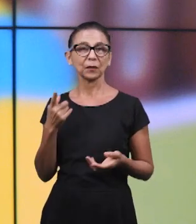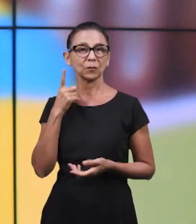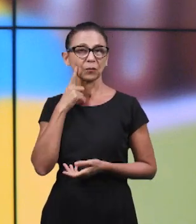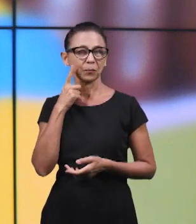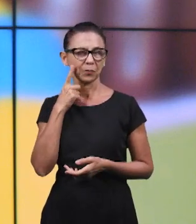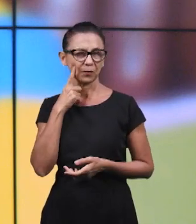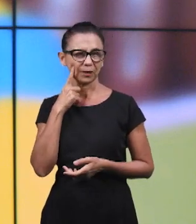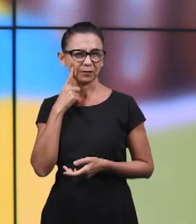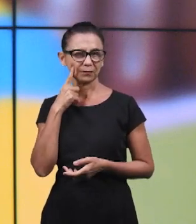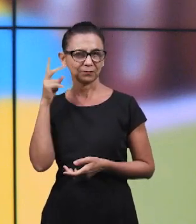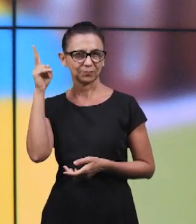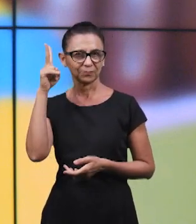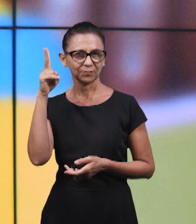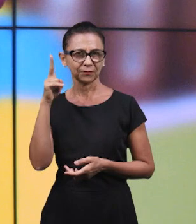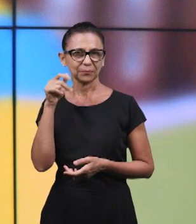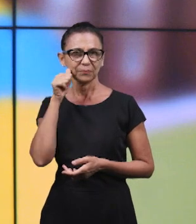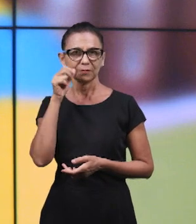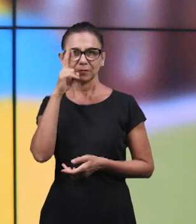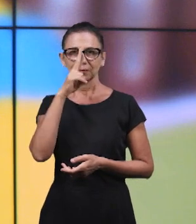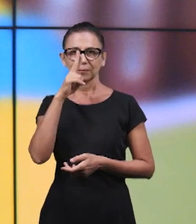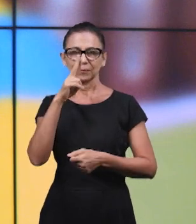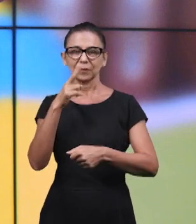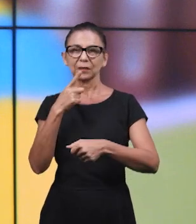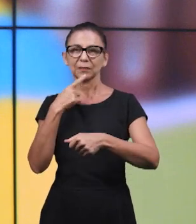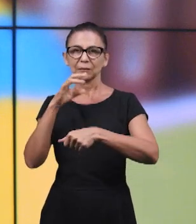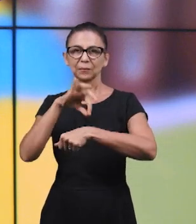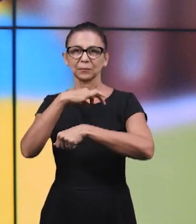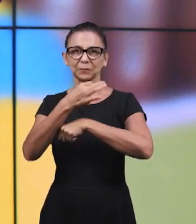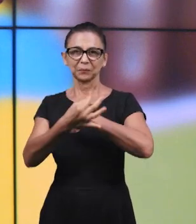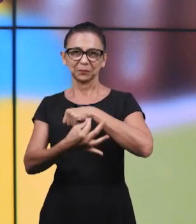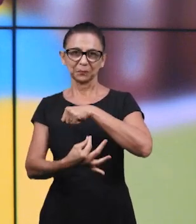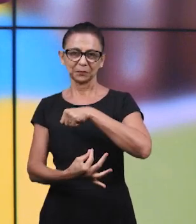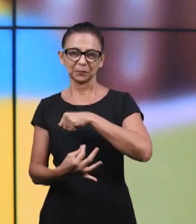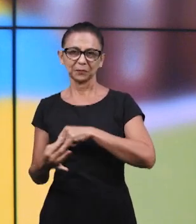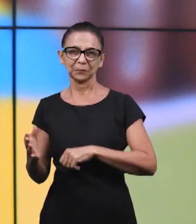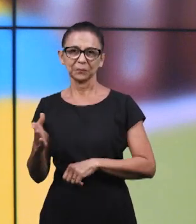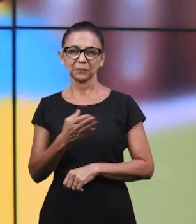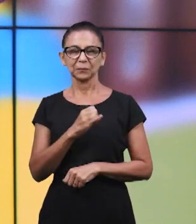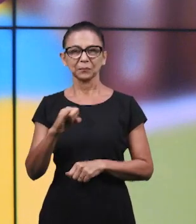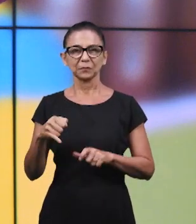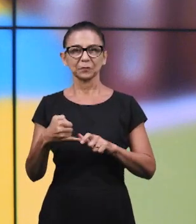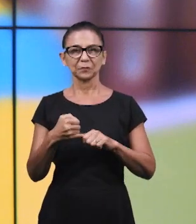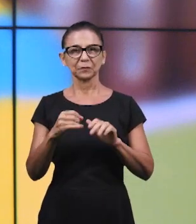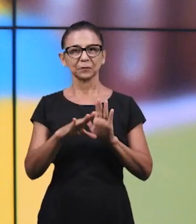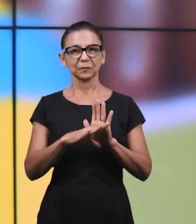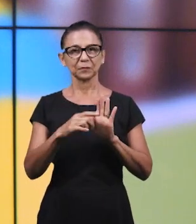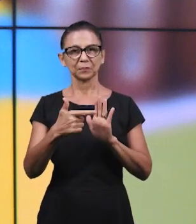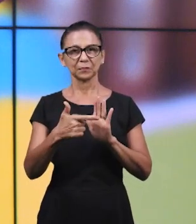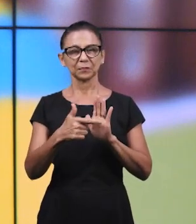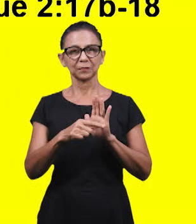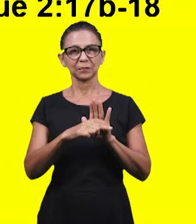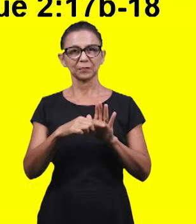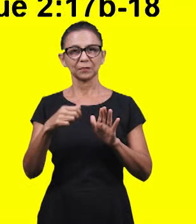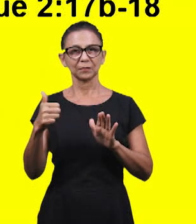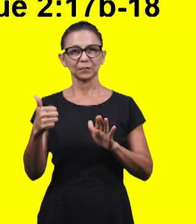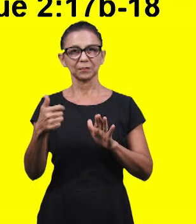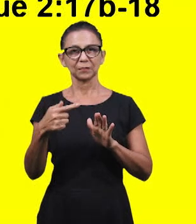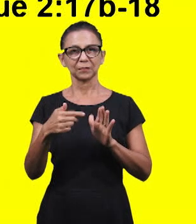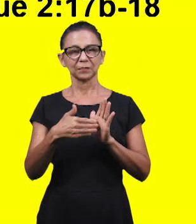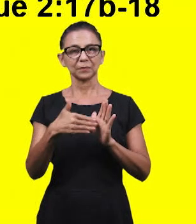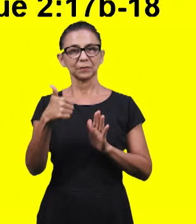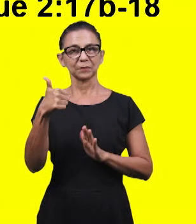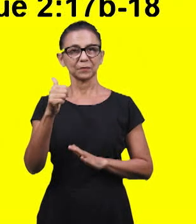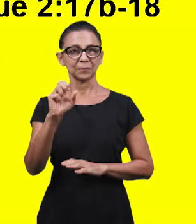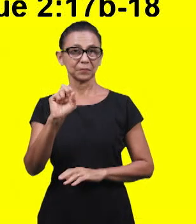pour sa vie et sa famille. Nous allons aujourd'hui parler sur Rahab et le fil d'écarlate. Nous allons lire le texte se trouve en